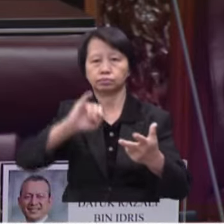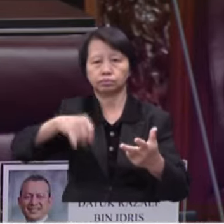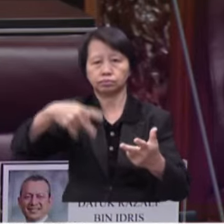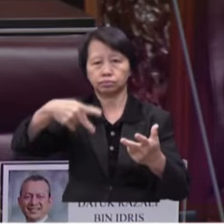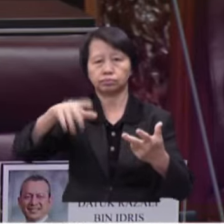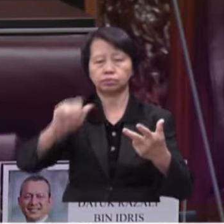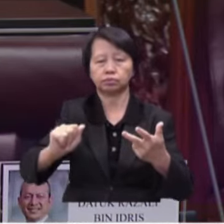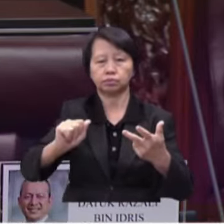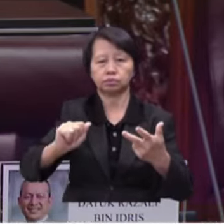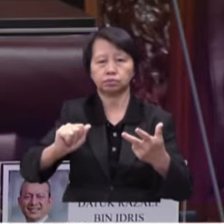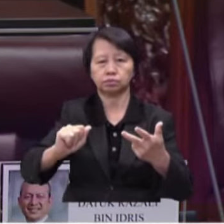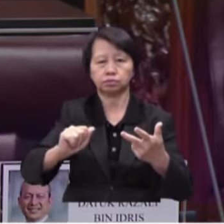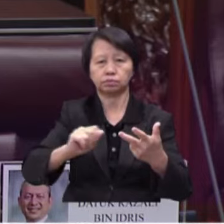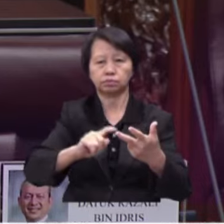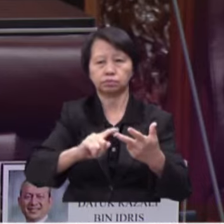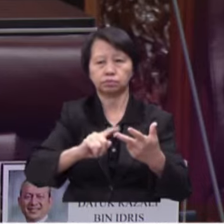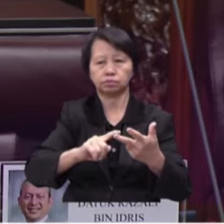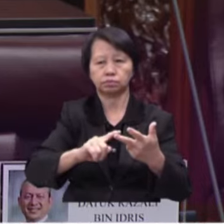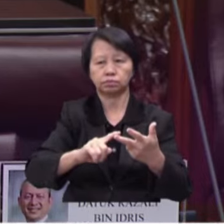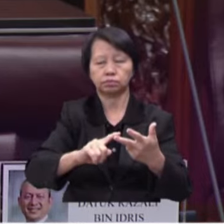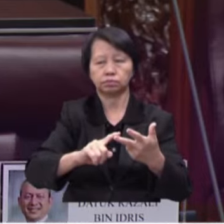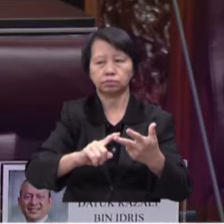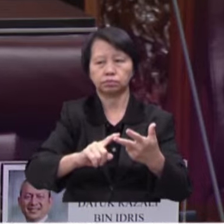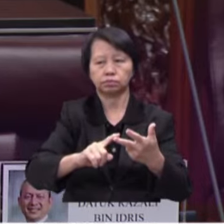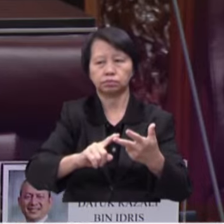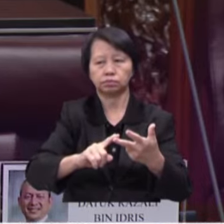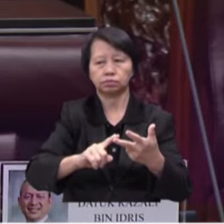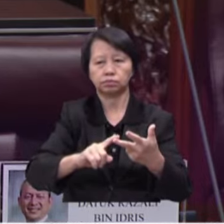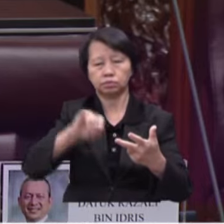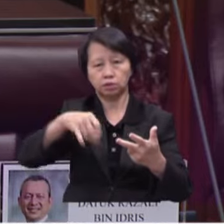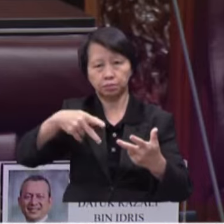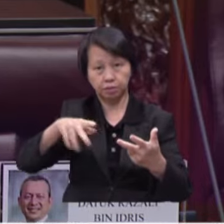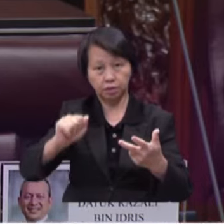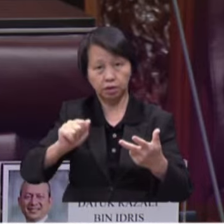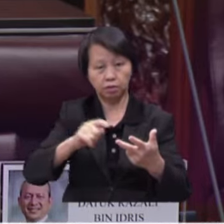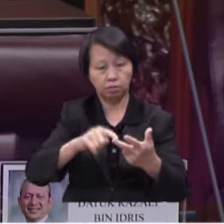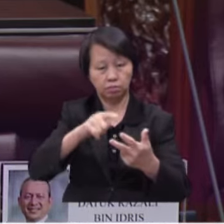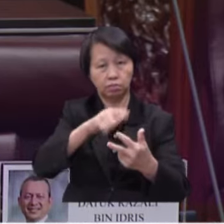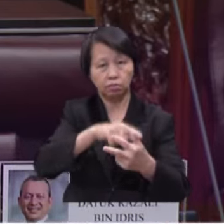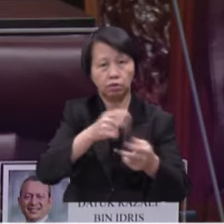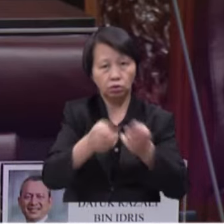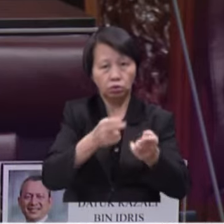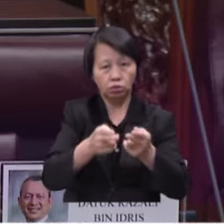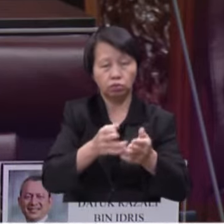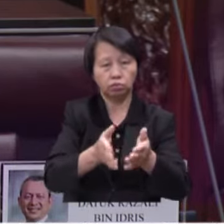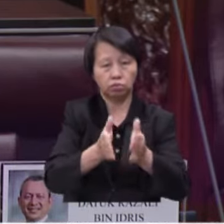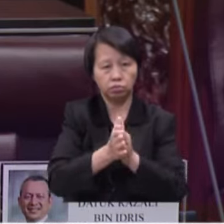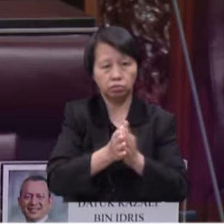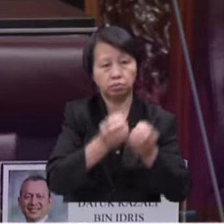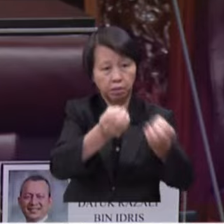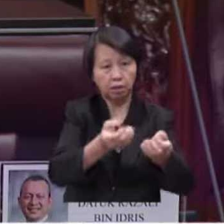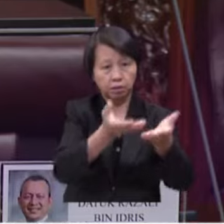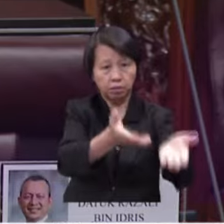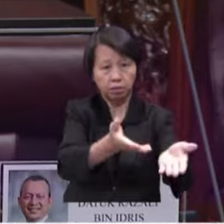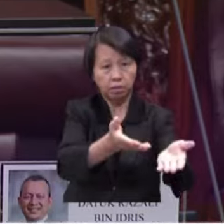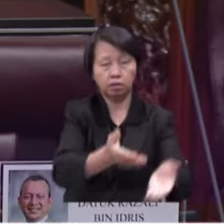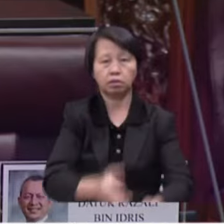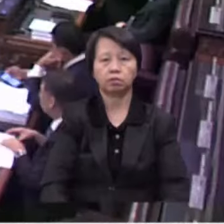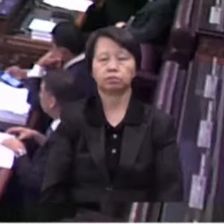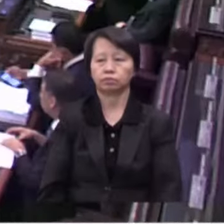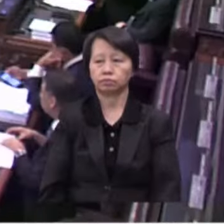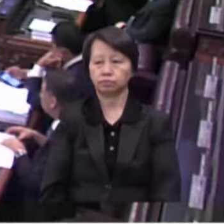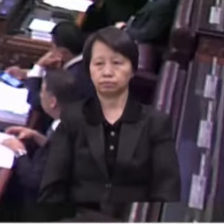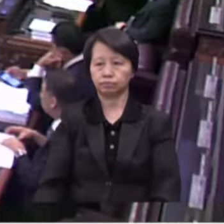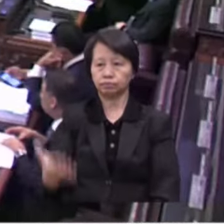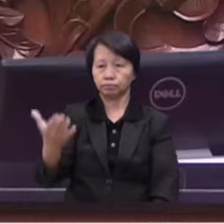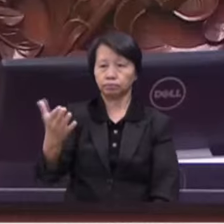Surya Jaya Bagaimana awam yang menguruskan eee permintaan dan tawaran Nah itu